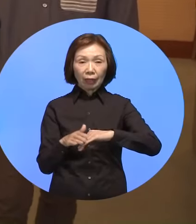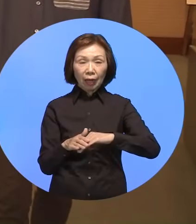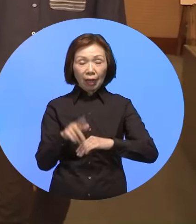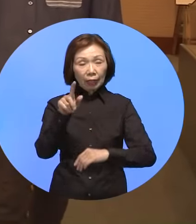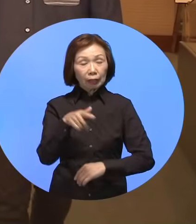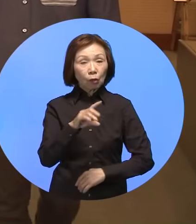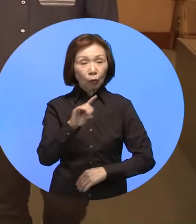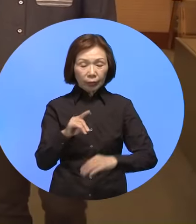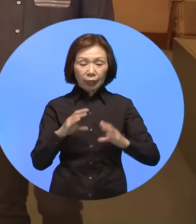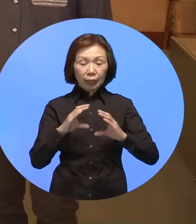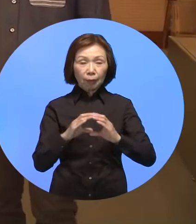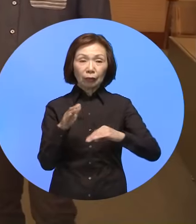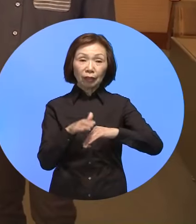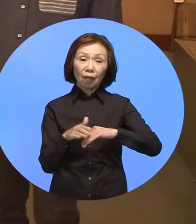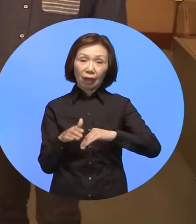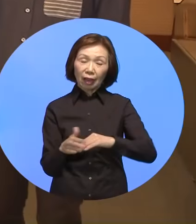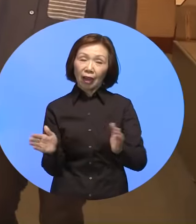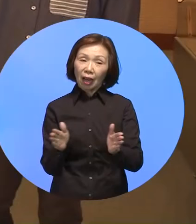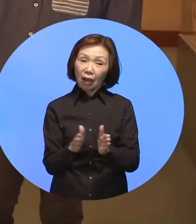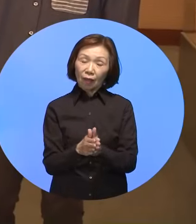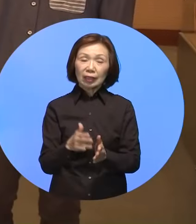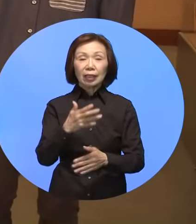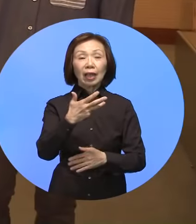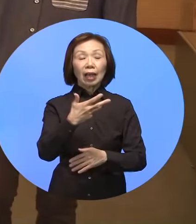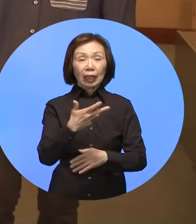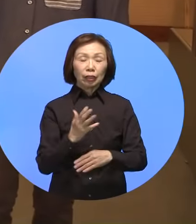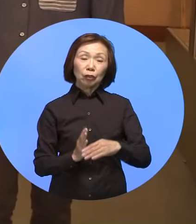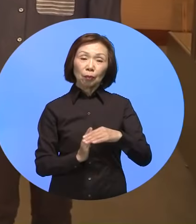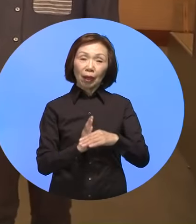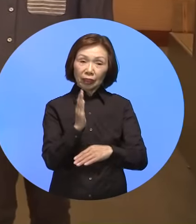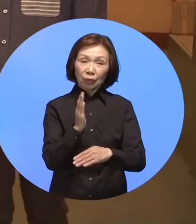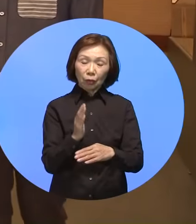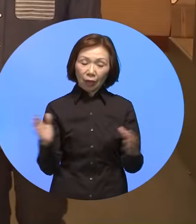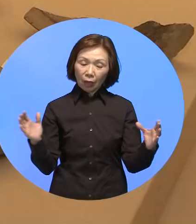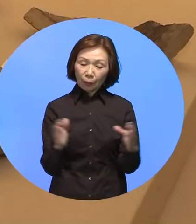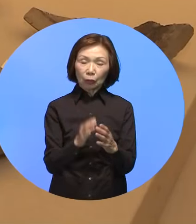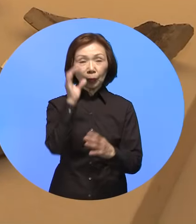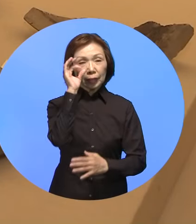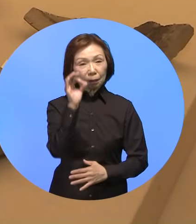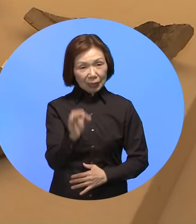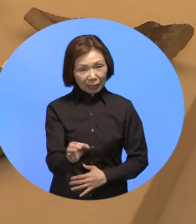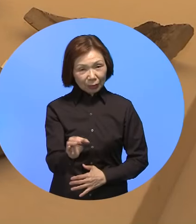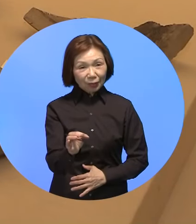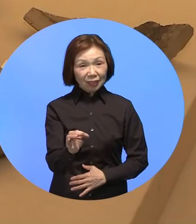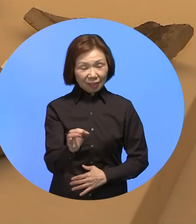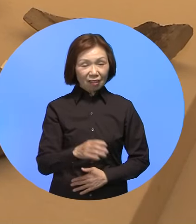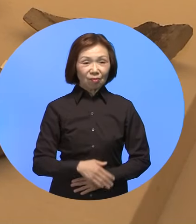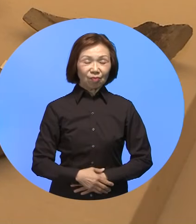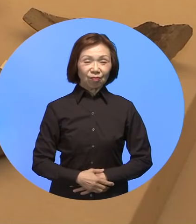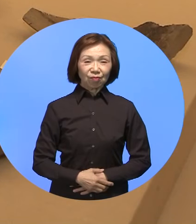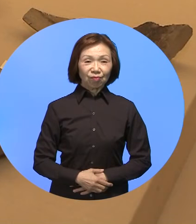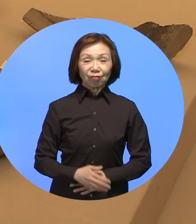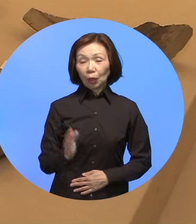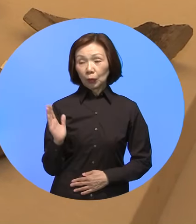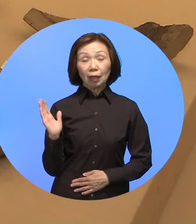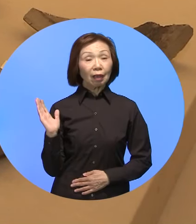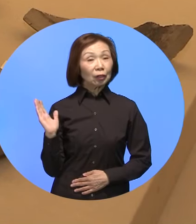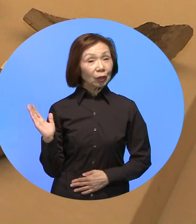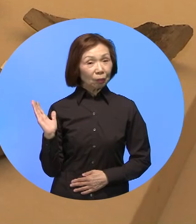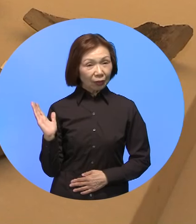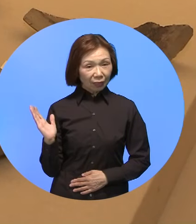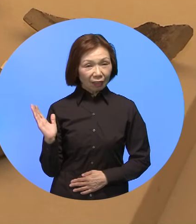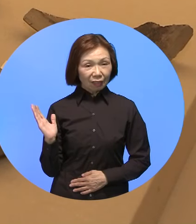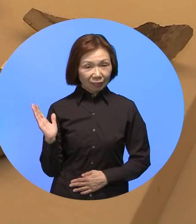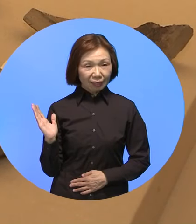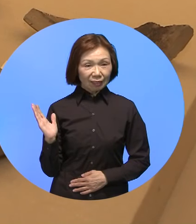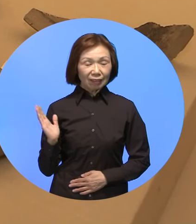軒丸瓦合わせて80万円以上がまとまって出土しますこちらが軒丸瓦になり